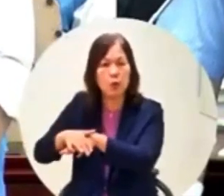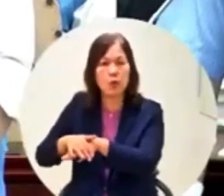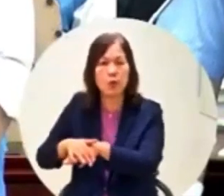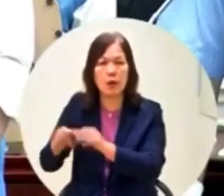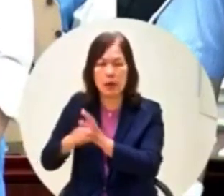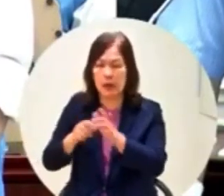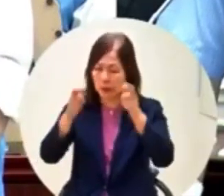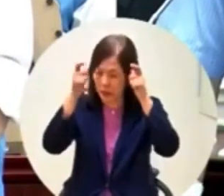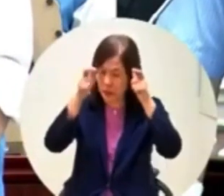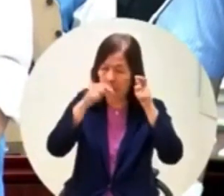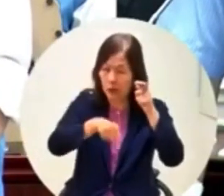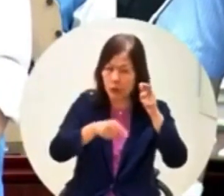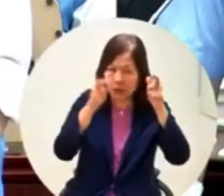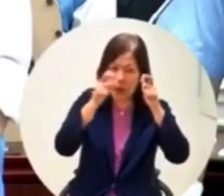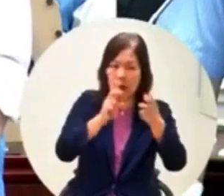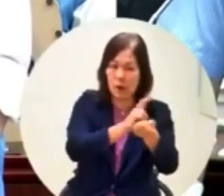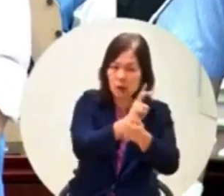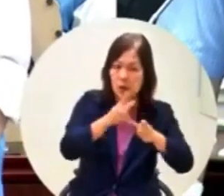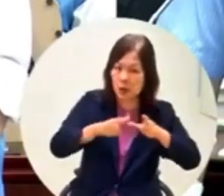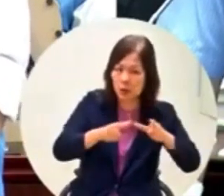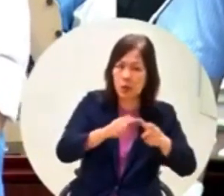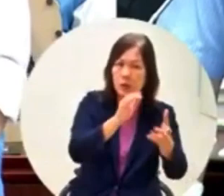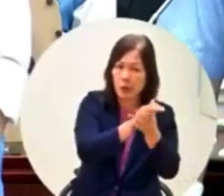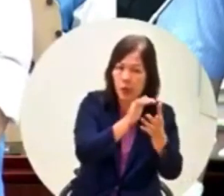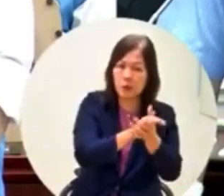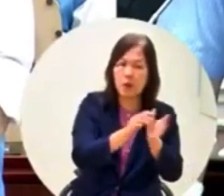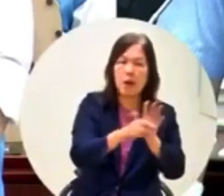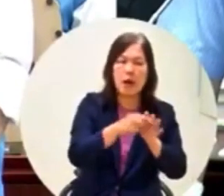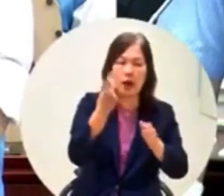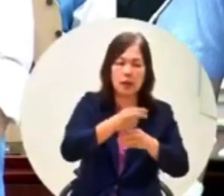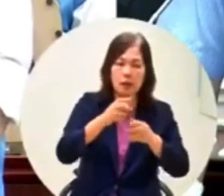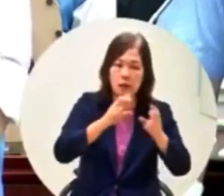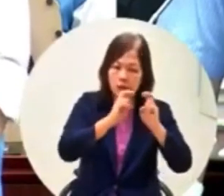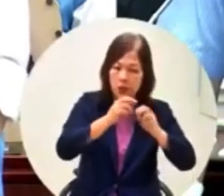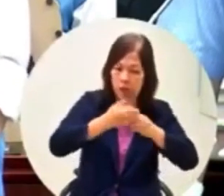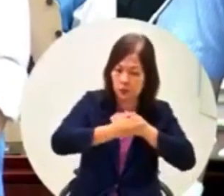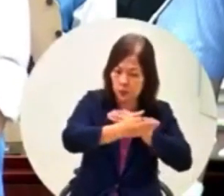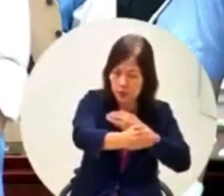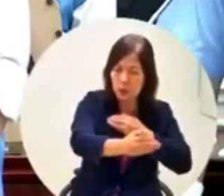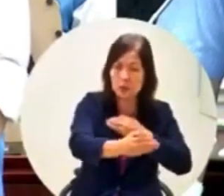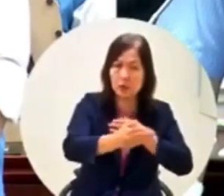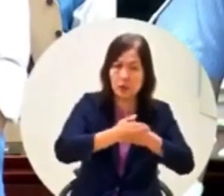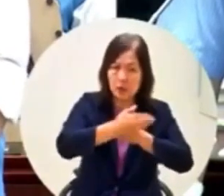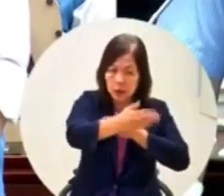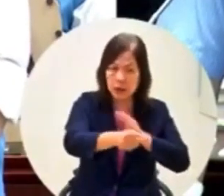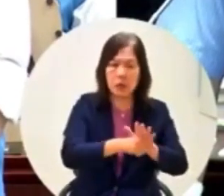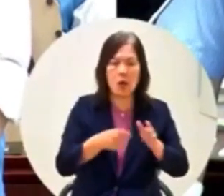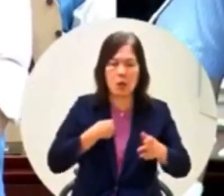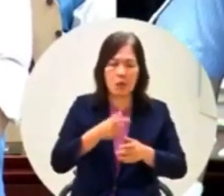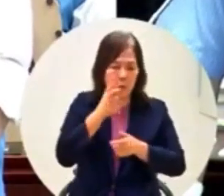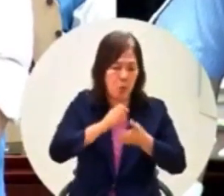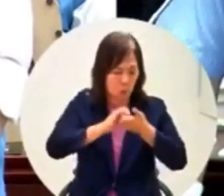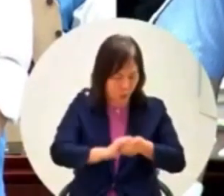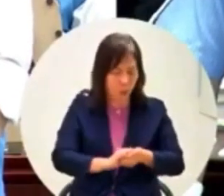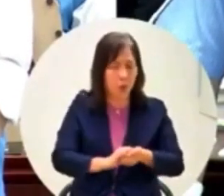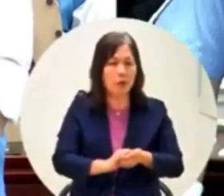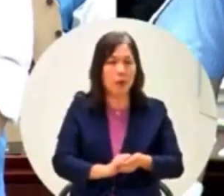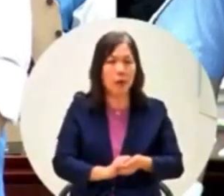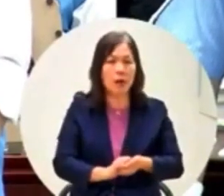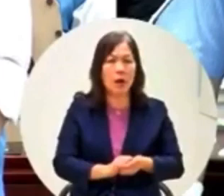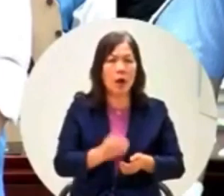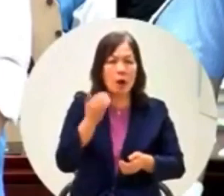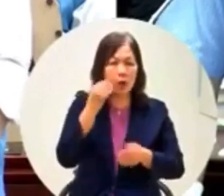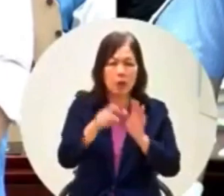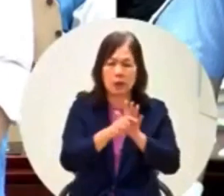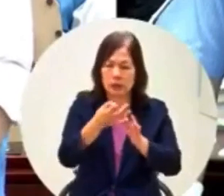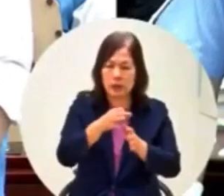雄、林园乡亲以及捷运的延伸，我觉得我们市政府的态度非常坚定。即使财政再